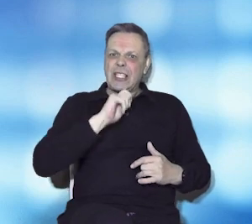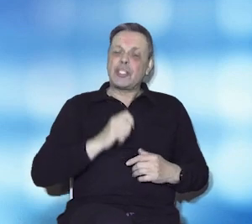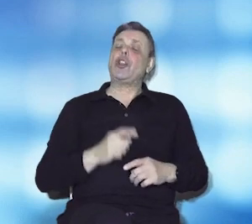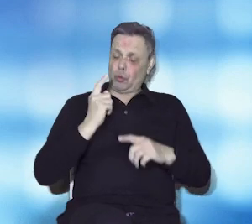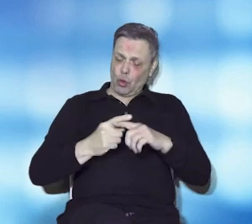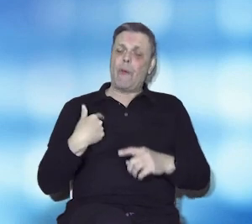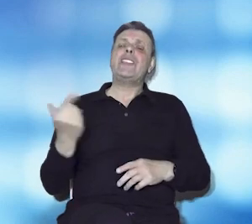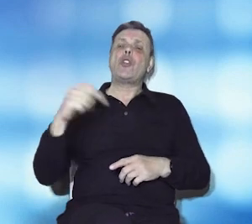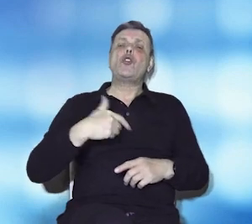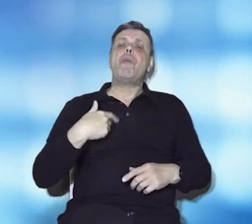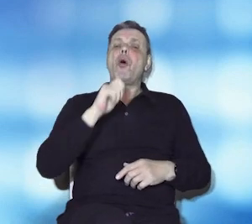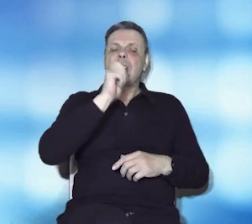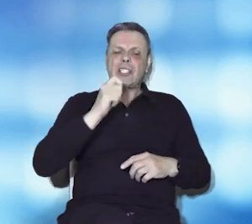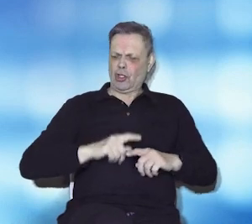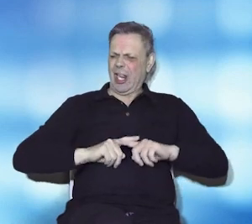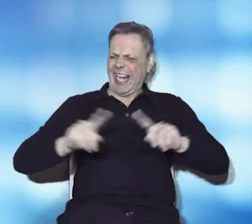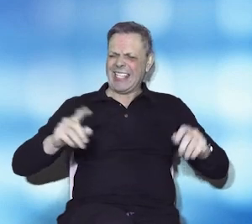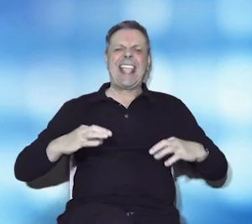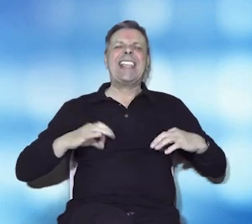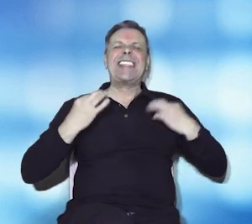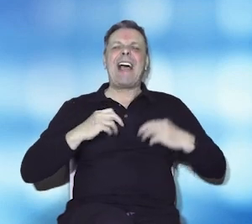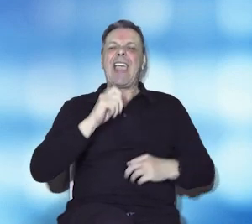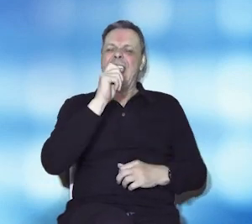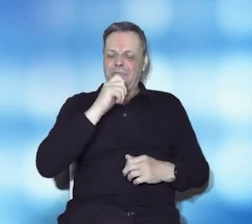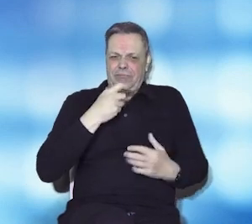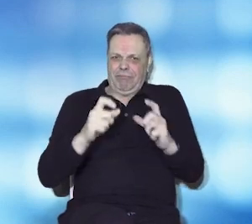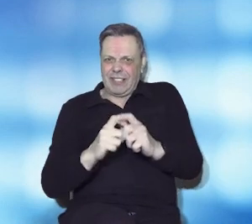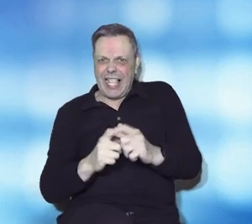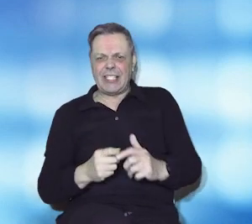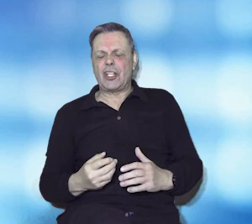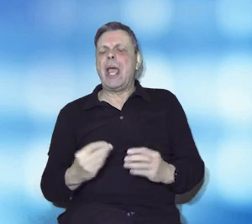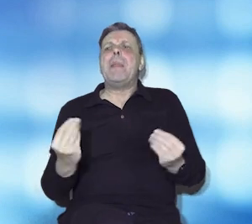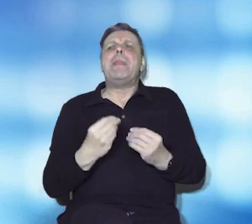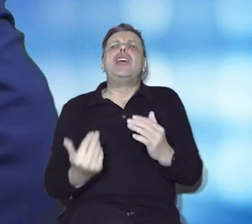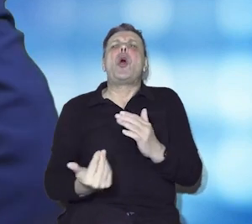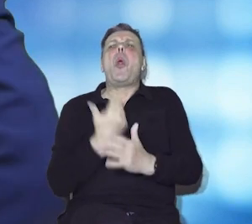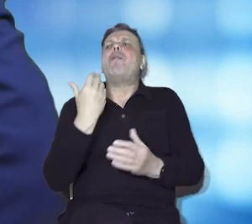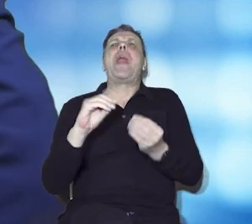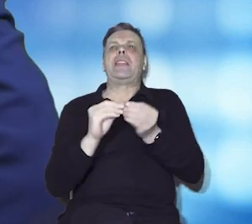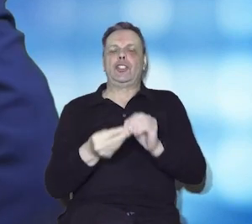Imamo razne slastice, razne zdrave slastice. Nešto novo, potpuno novo na tržištu.